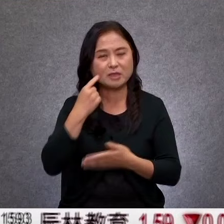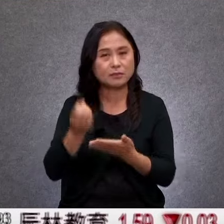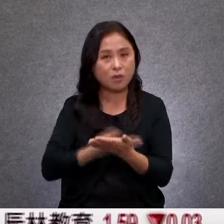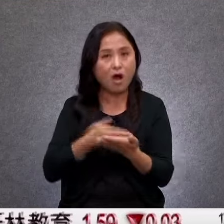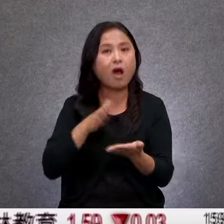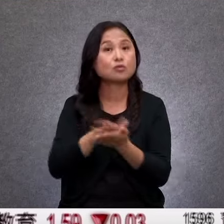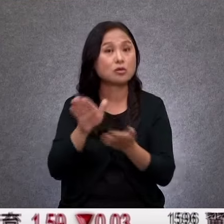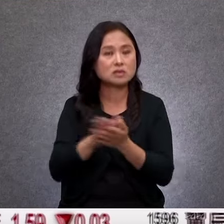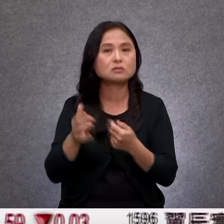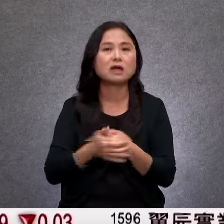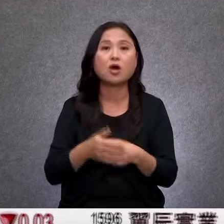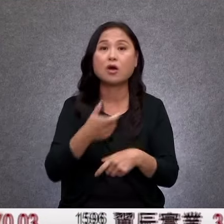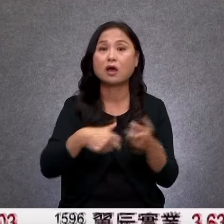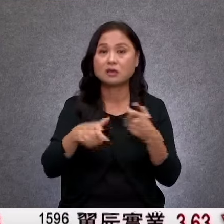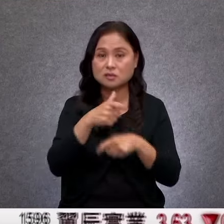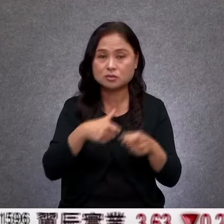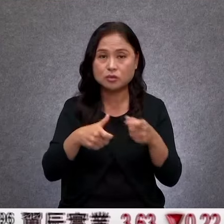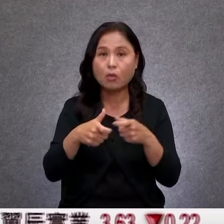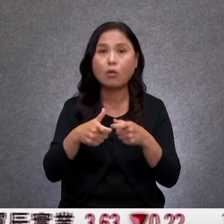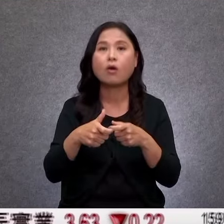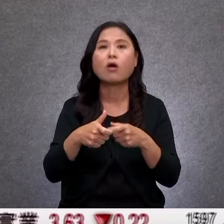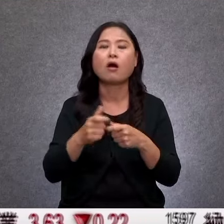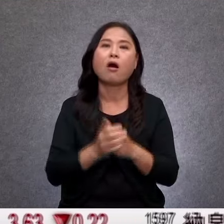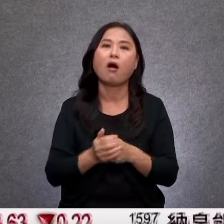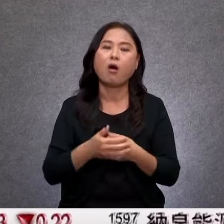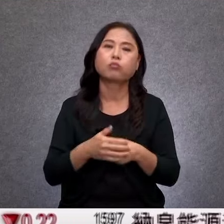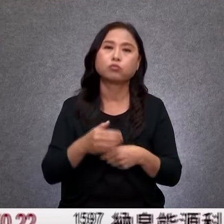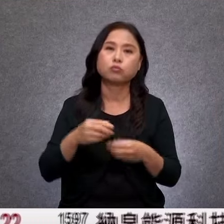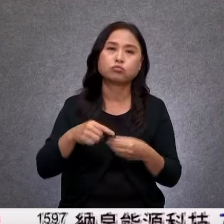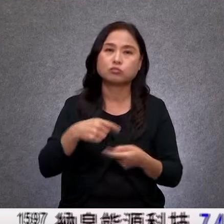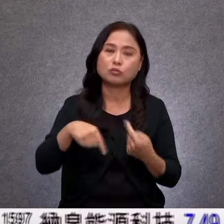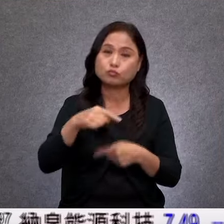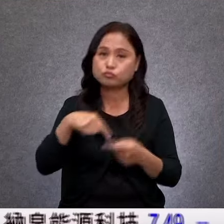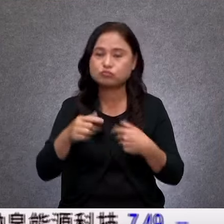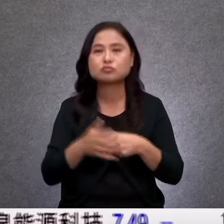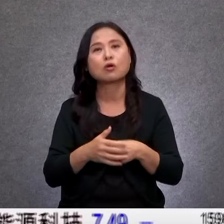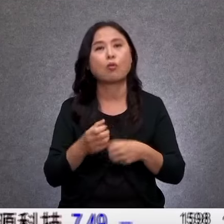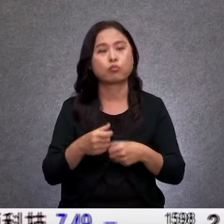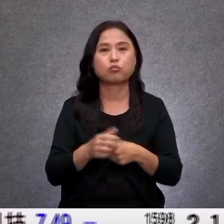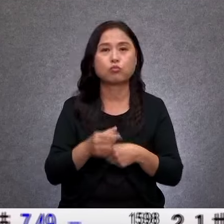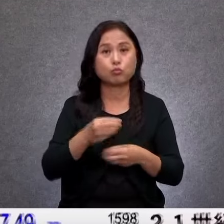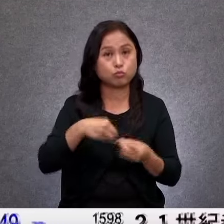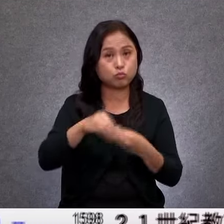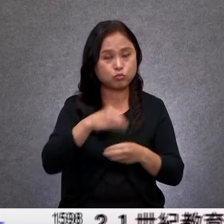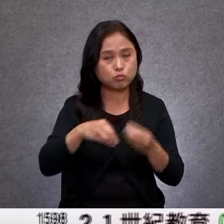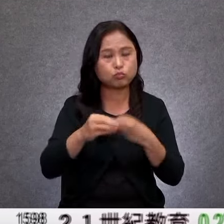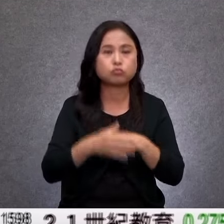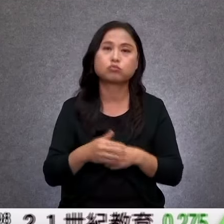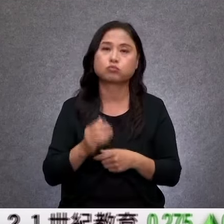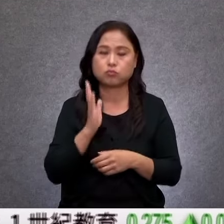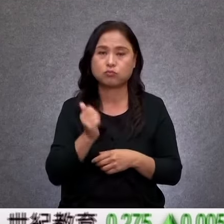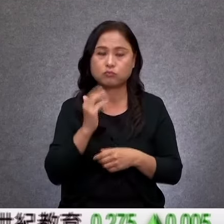將之前嘅辣椒撤銷佢，等個市場咧嚟到正常咁運作係比較合